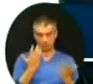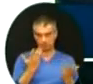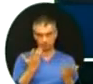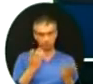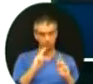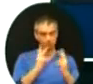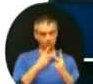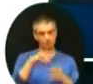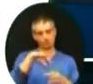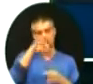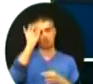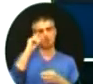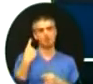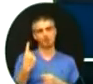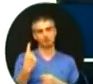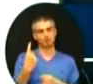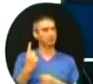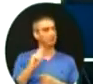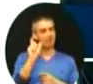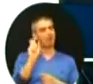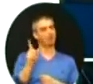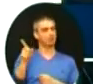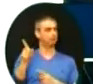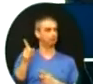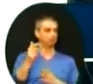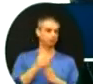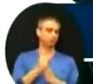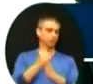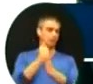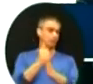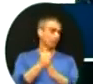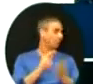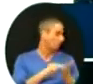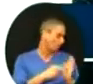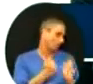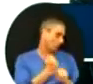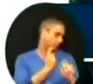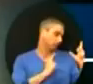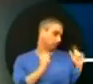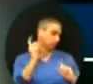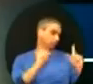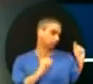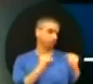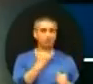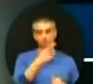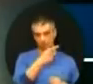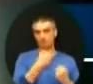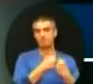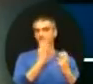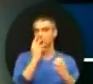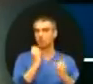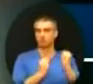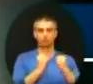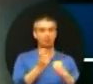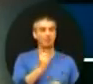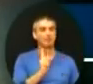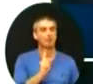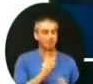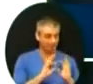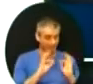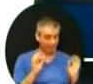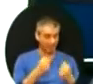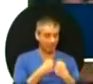פסול, שקבוצה בוחרת לעצמה את הבן אדם שינהיג אותה. תשמע, בפוליטיקה יש דילים. נכון, זה מאבק קשה מאוד, אבל מי